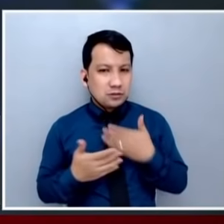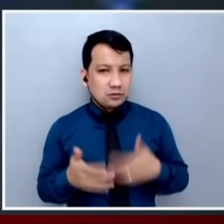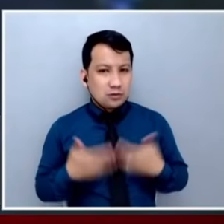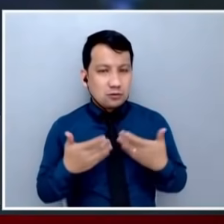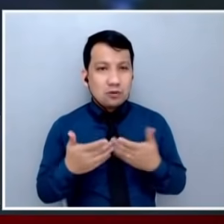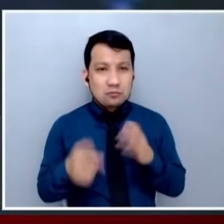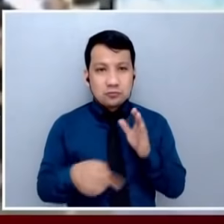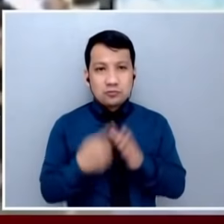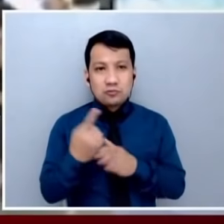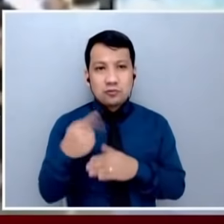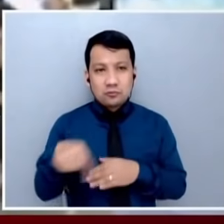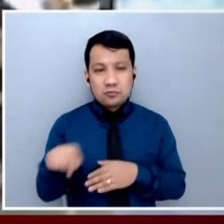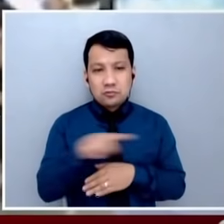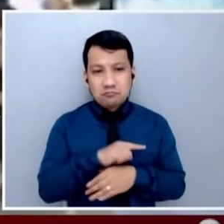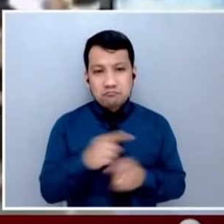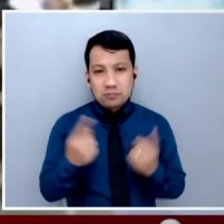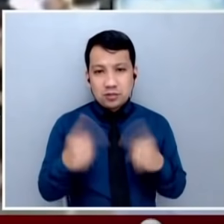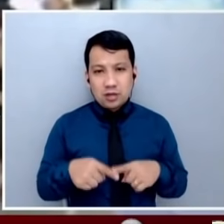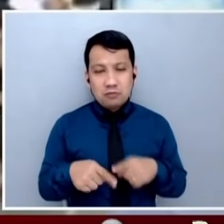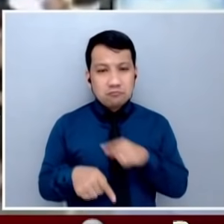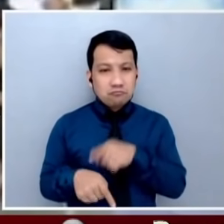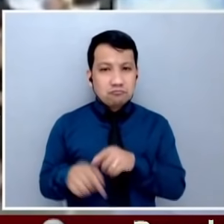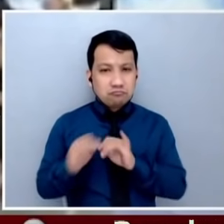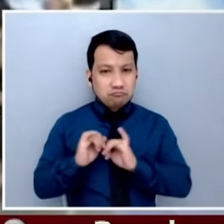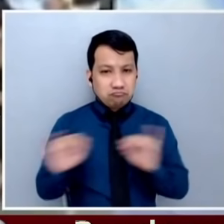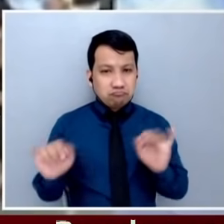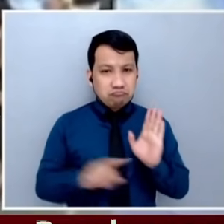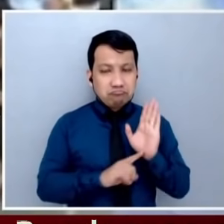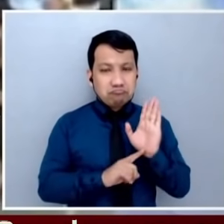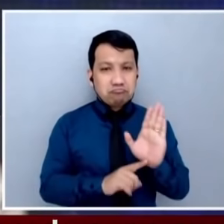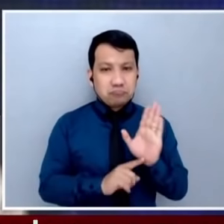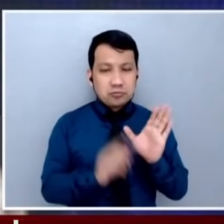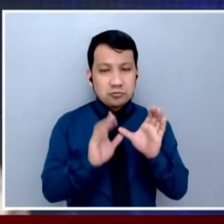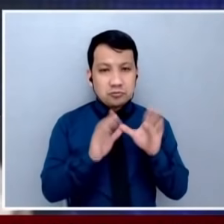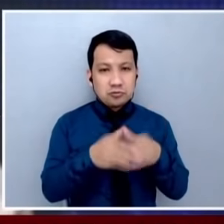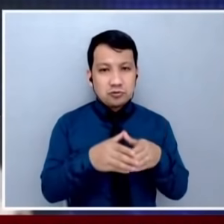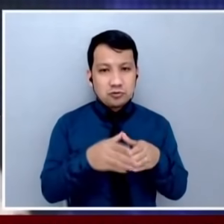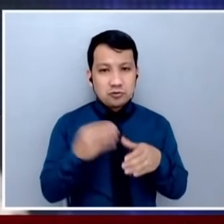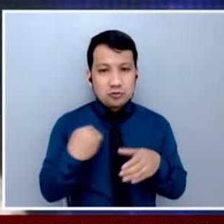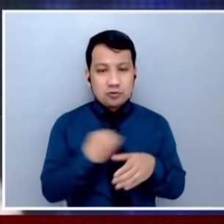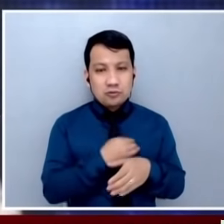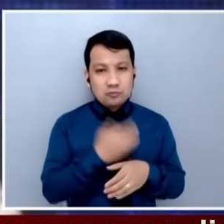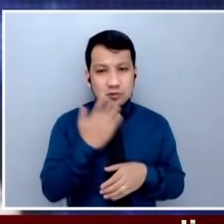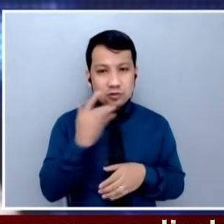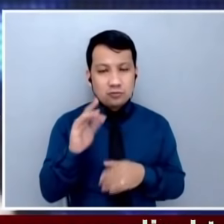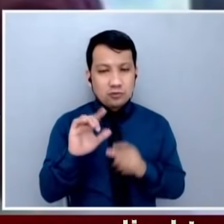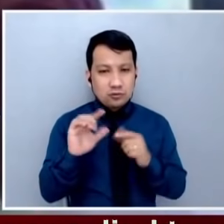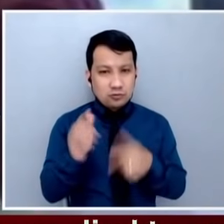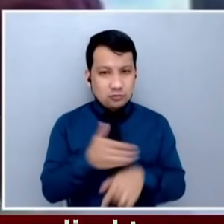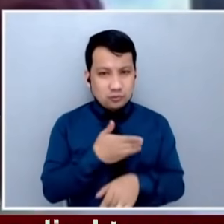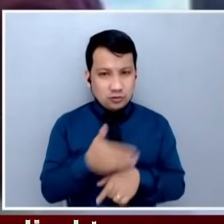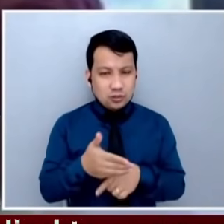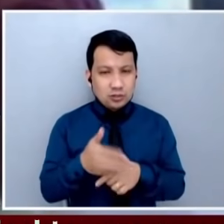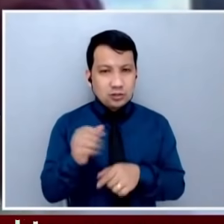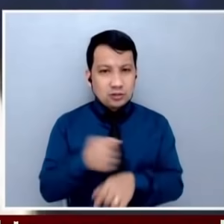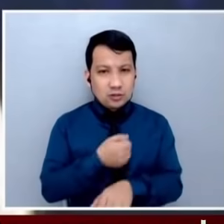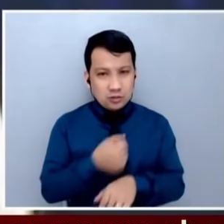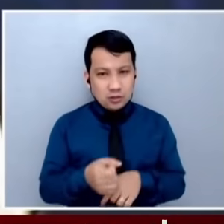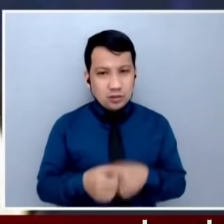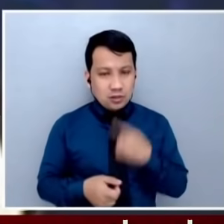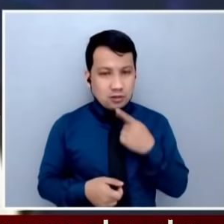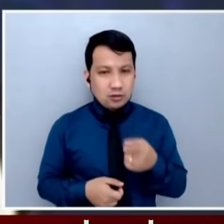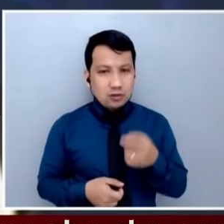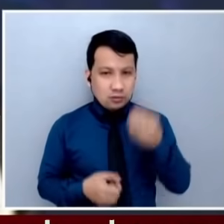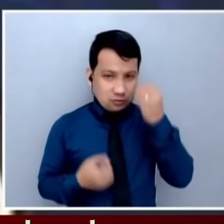talaga ito mangyari sa amin. Game ding nagpasample ang mga miyembro ng kanilang paboritong classic songs. Fly me